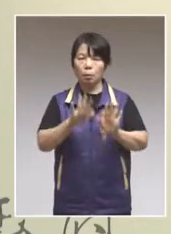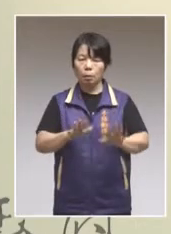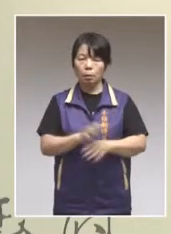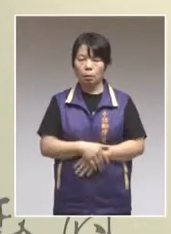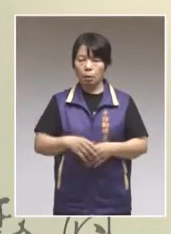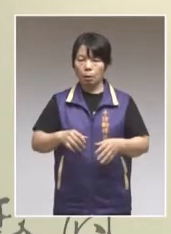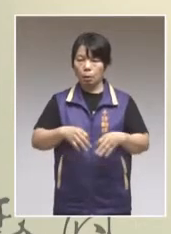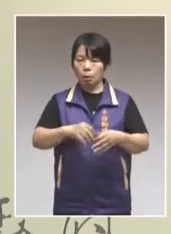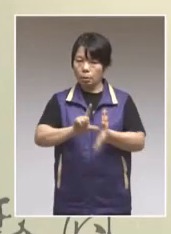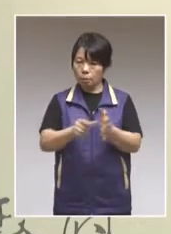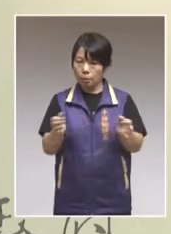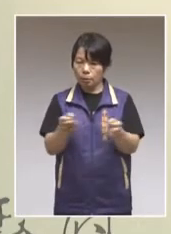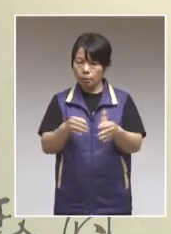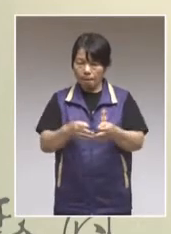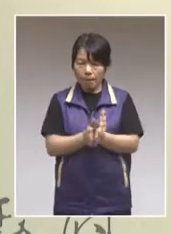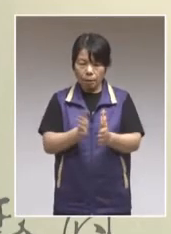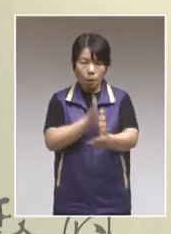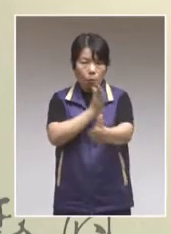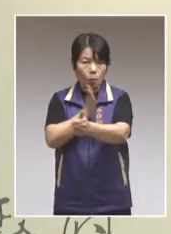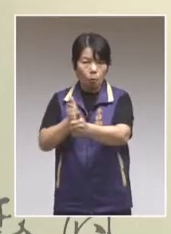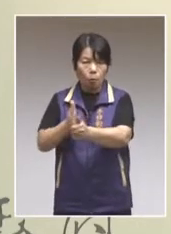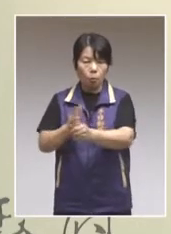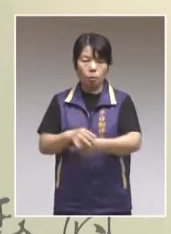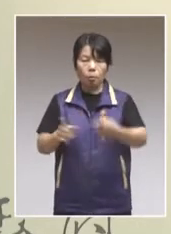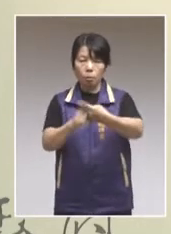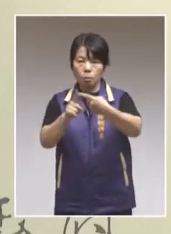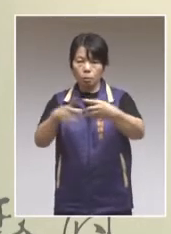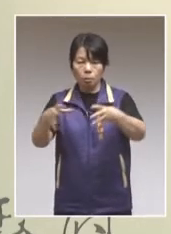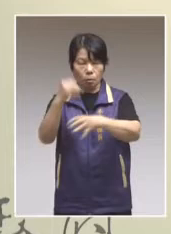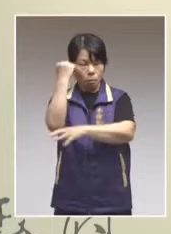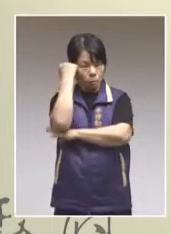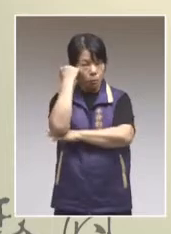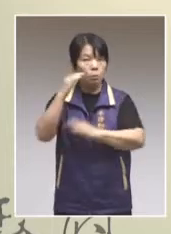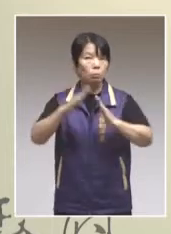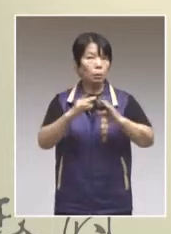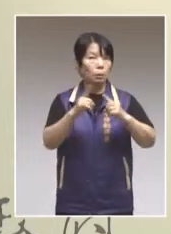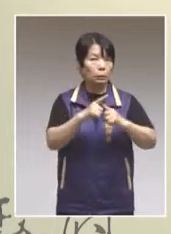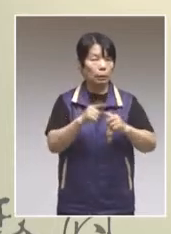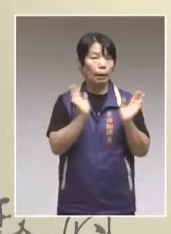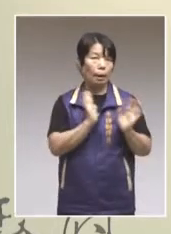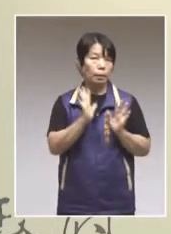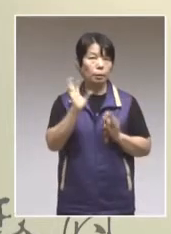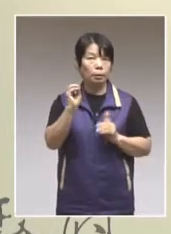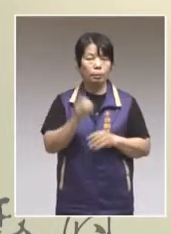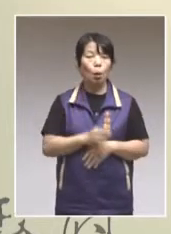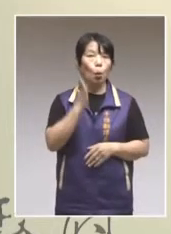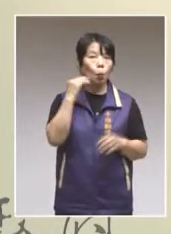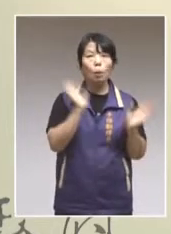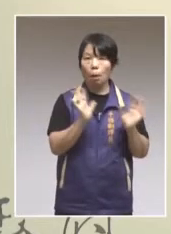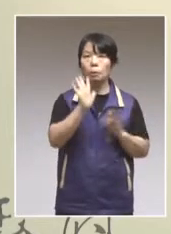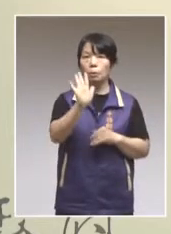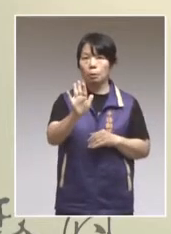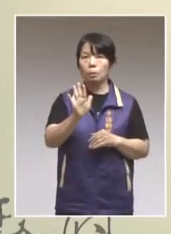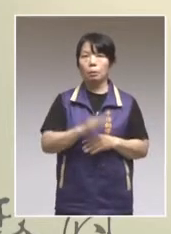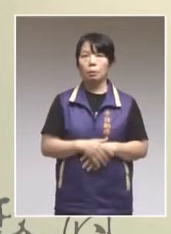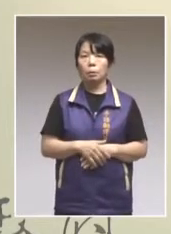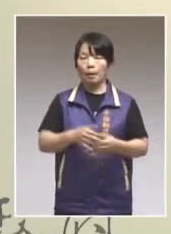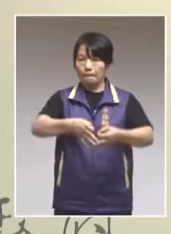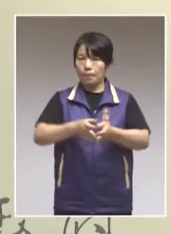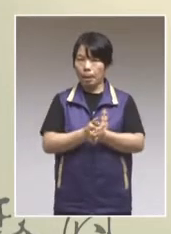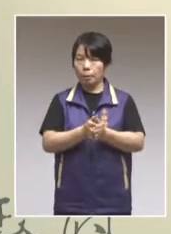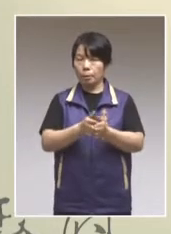间会开始问这个确诊者你的同住家人有没有是小朋友的，那如果是有小朋友的话，那当然就立